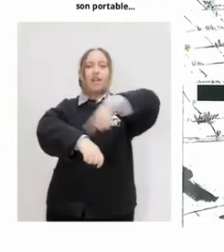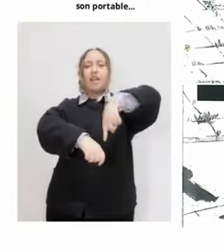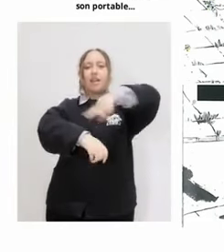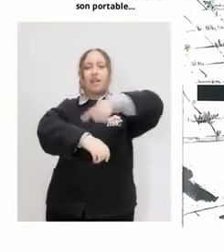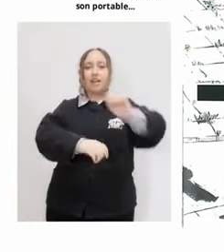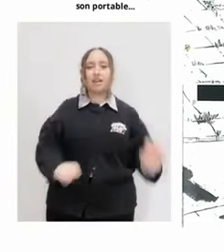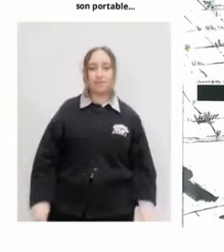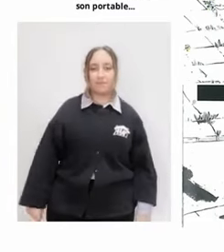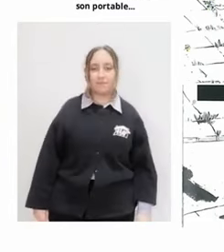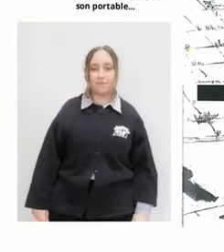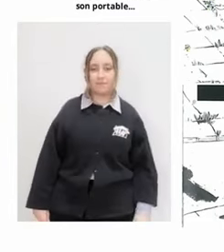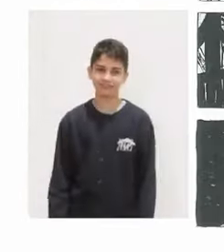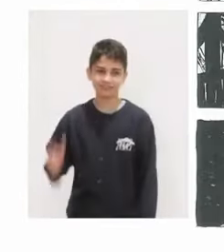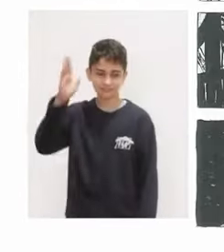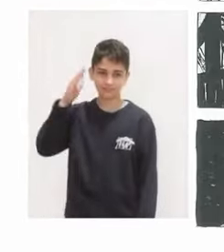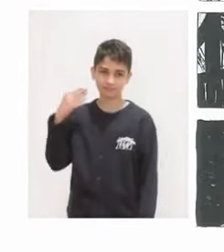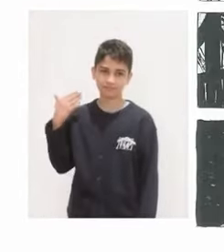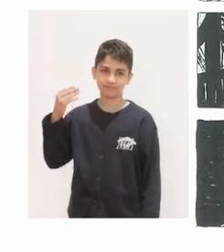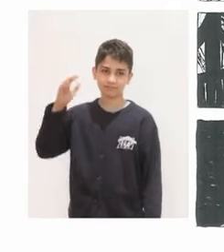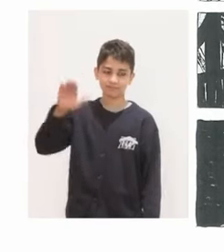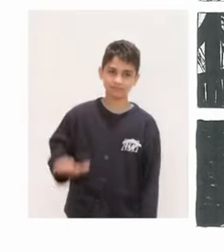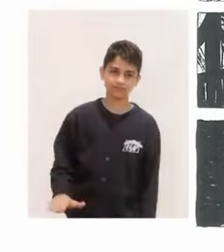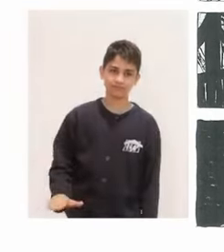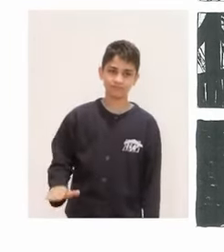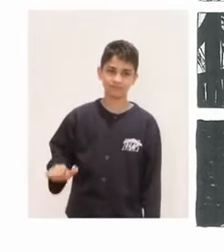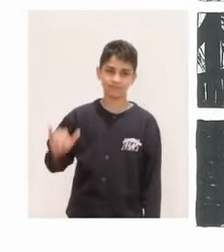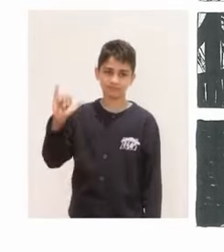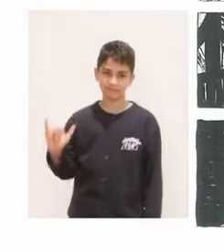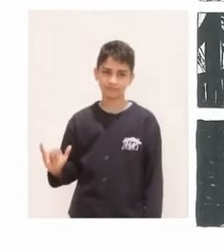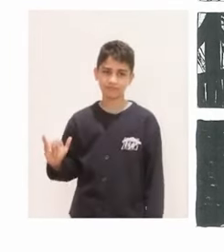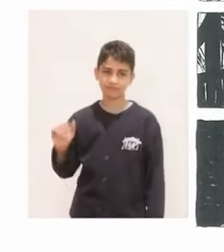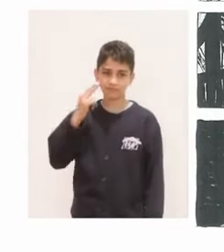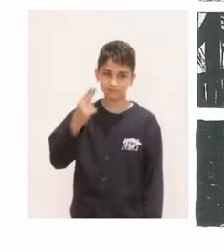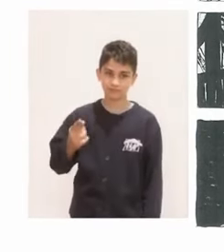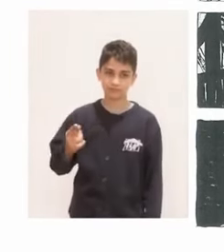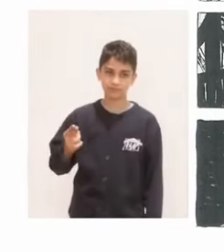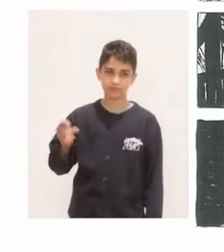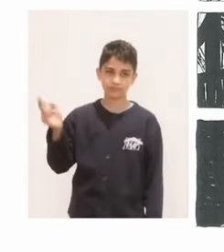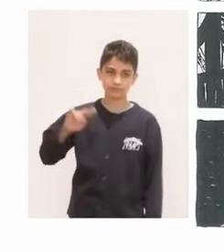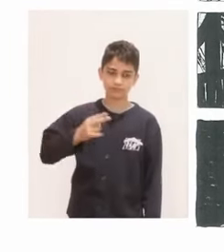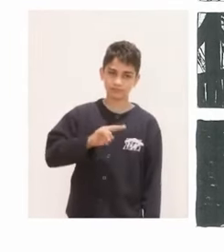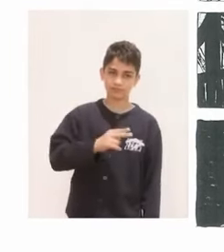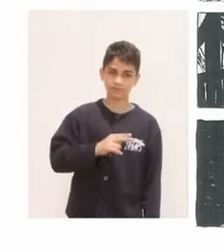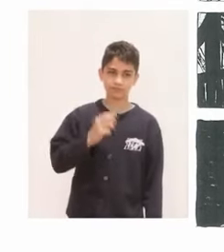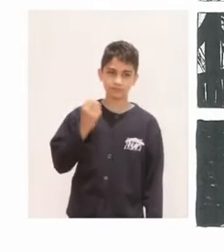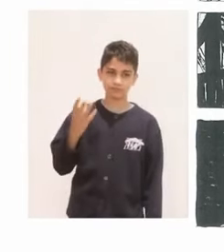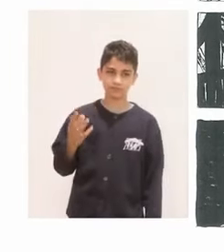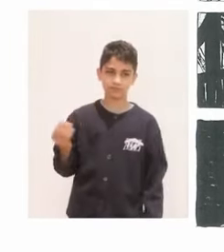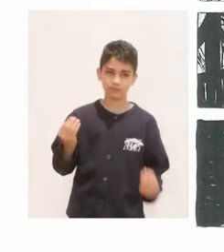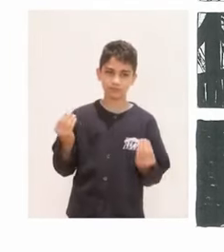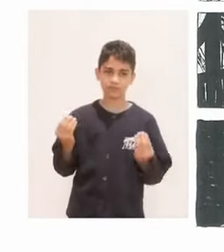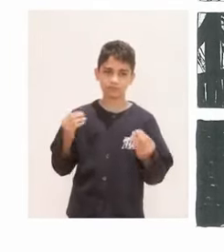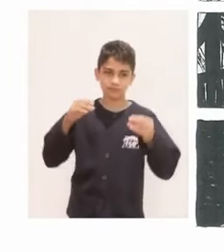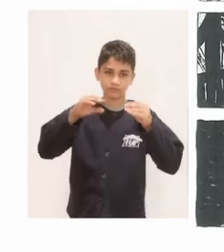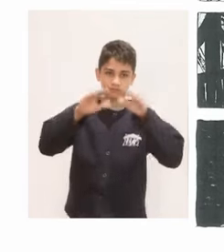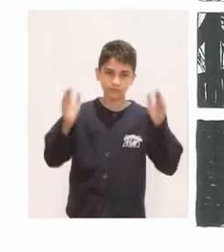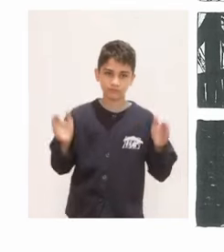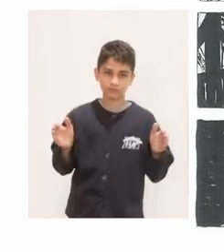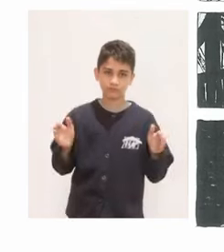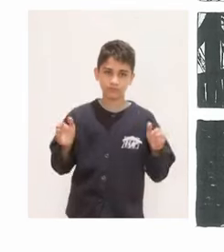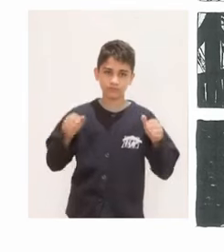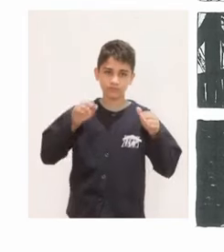à son portable. La petite fille trouve d'autres fleurs dans un